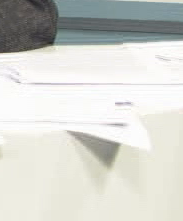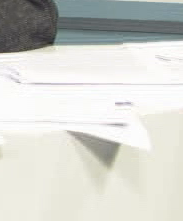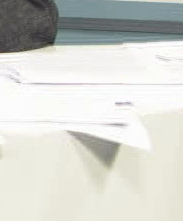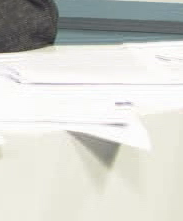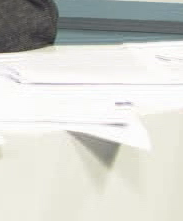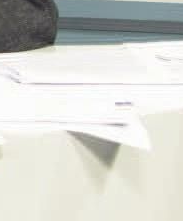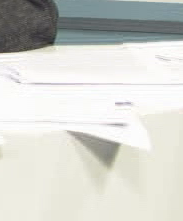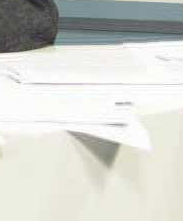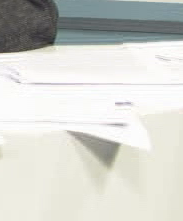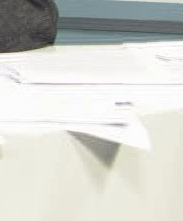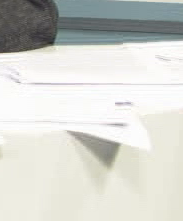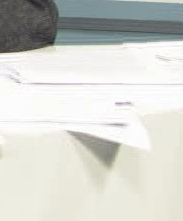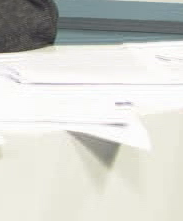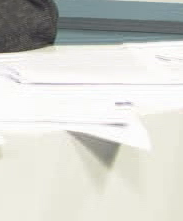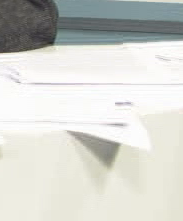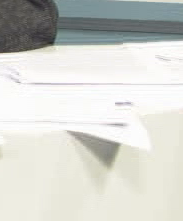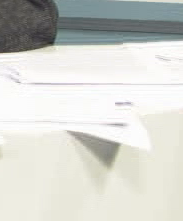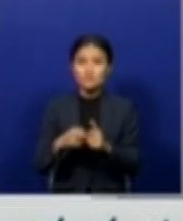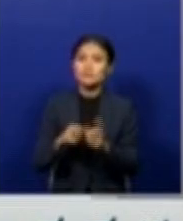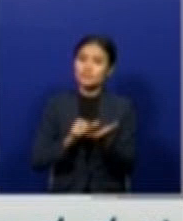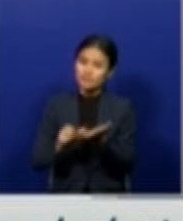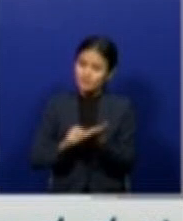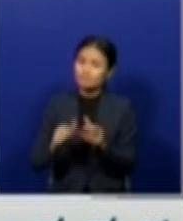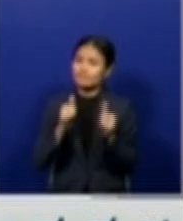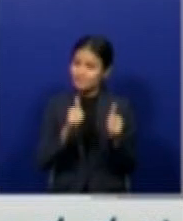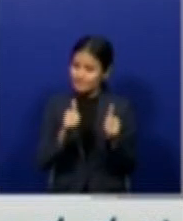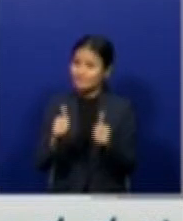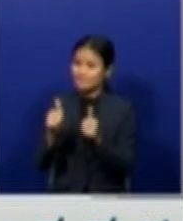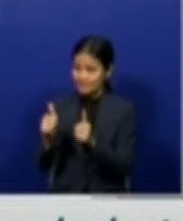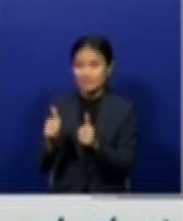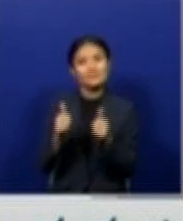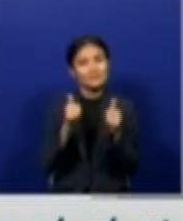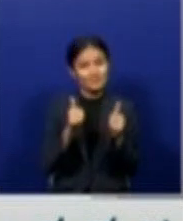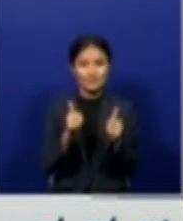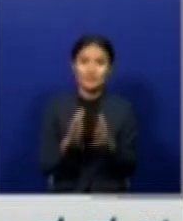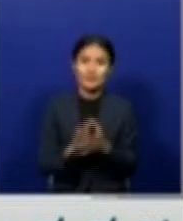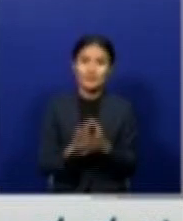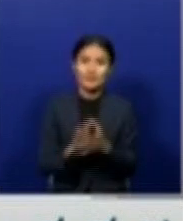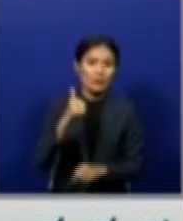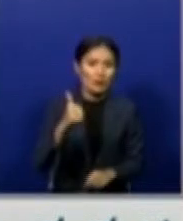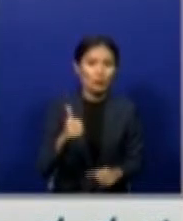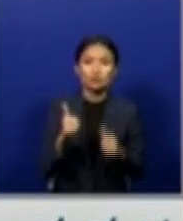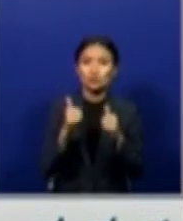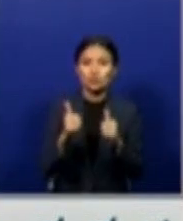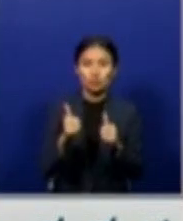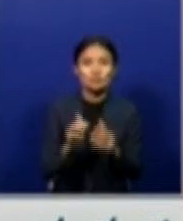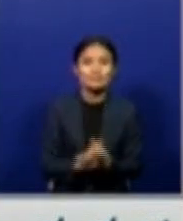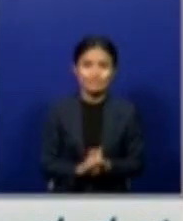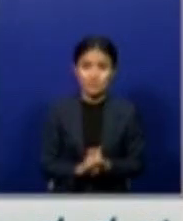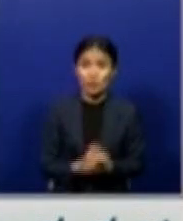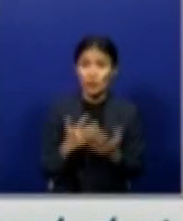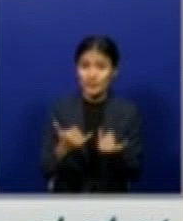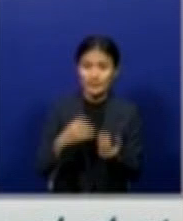าทั้ง2เงื่อนไขเนี่ยมันเป็นเรื่องที่น่าเป็นห่วงอย่างไรในอนาคตนะครับเชิญครับ เหตุโลกในครั้งนี้